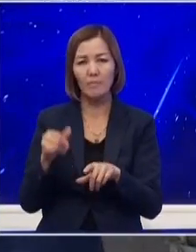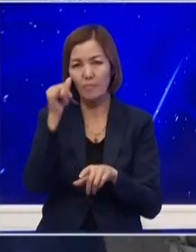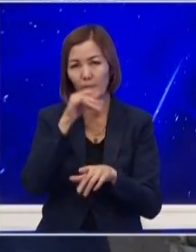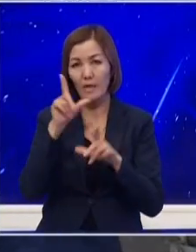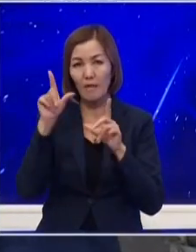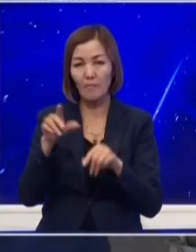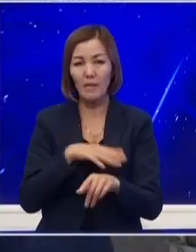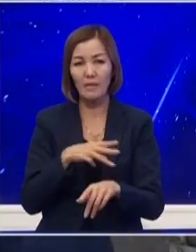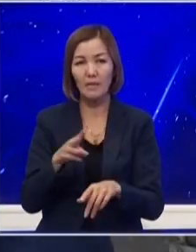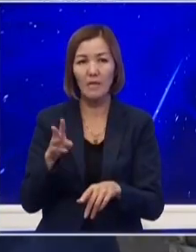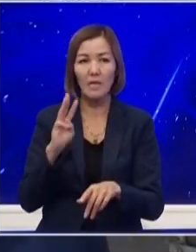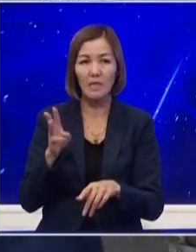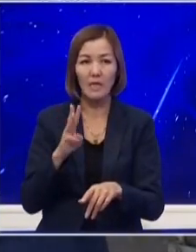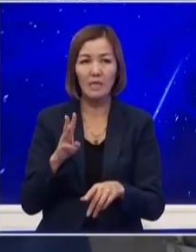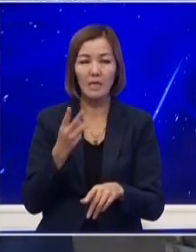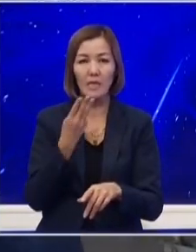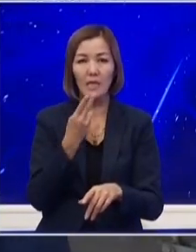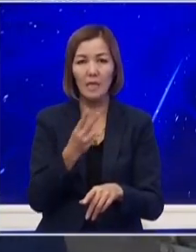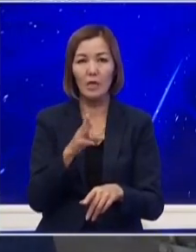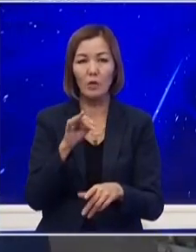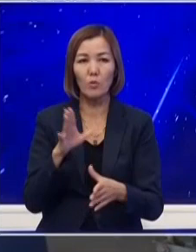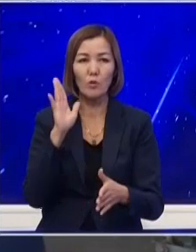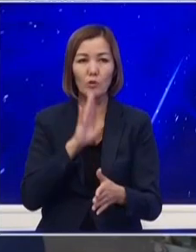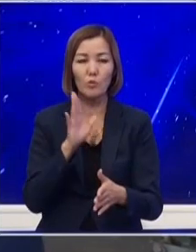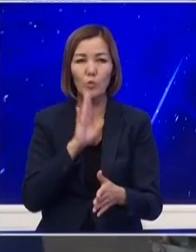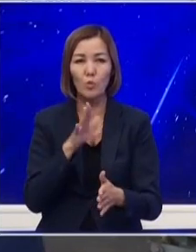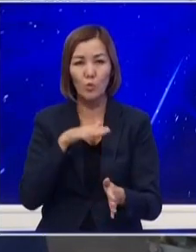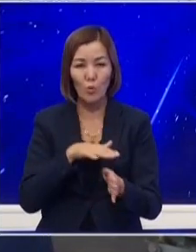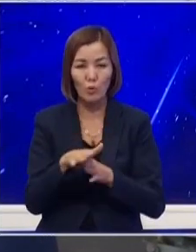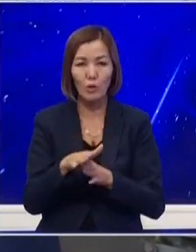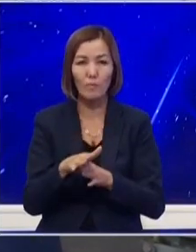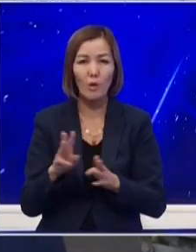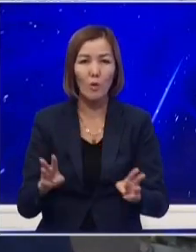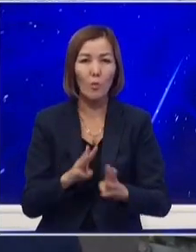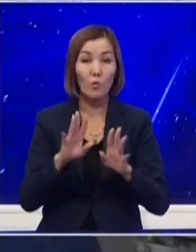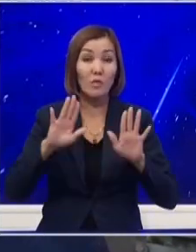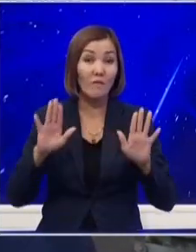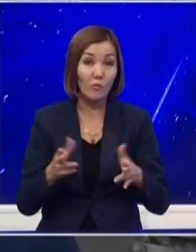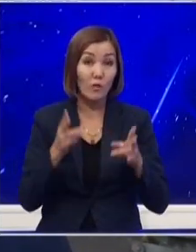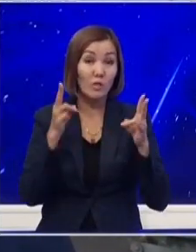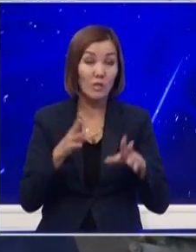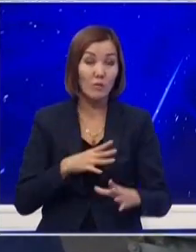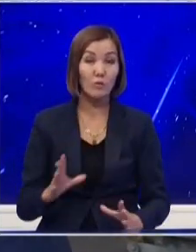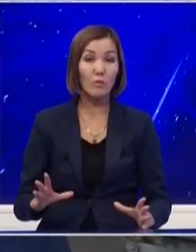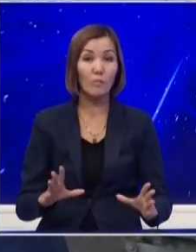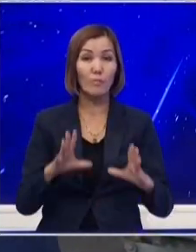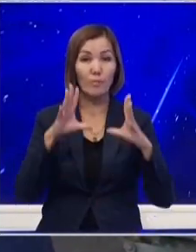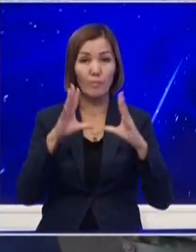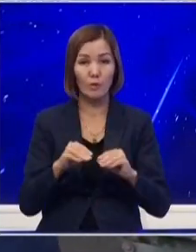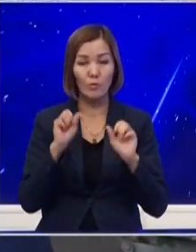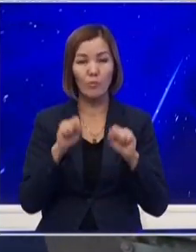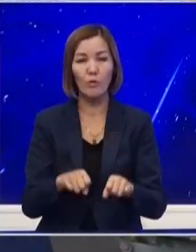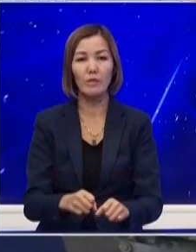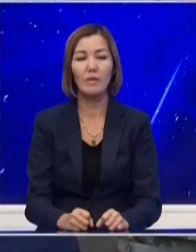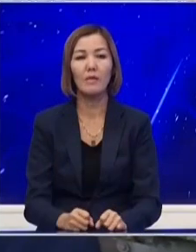баралмайтын жерге тракторге іліп, 2 тоннамен барып өрт сөндіруге болады. Вот. Әрине, одан кейін өрт сөндіргеннен кейін пролив дейтін нәрсе болады.